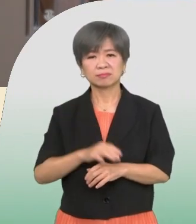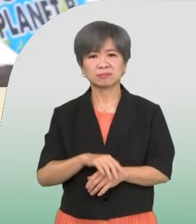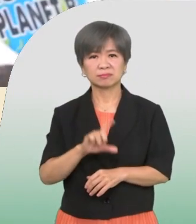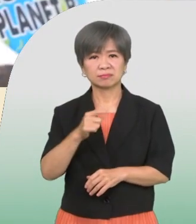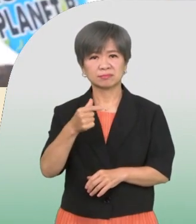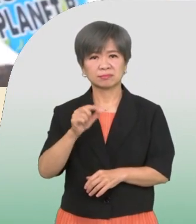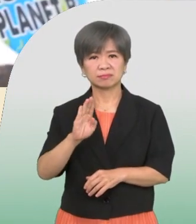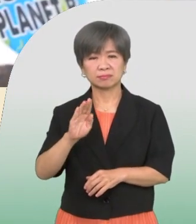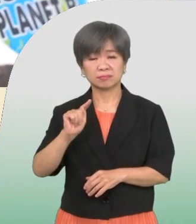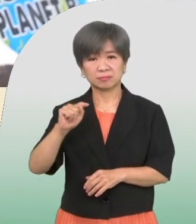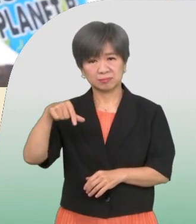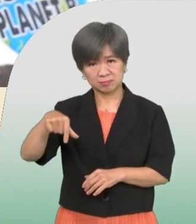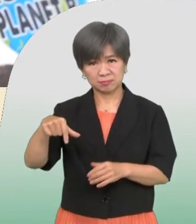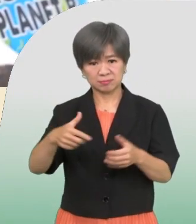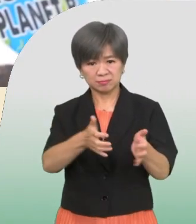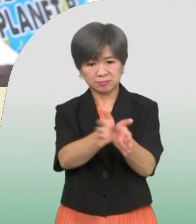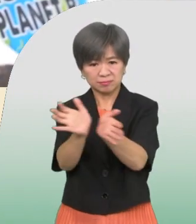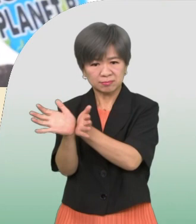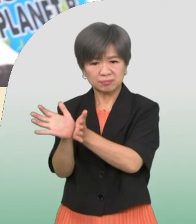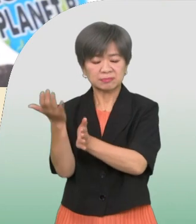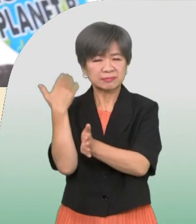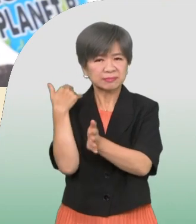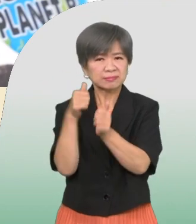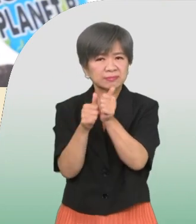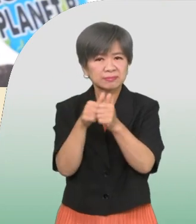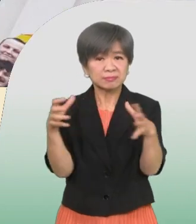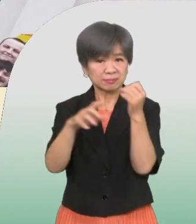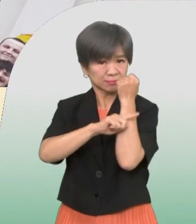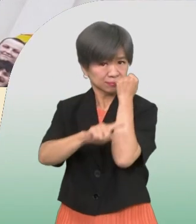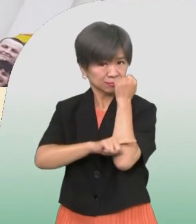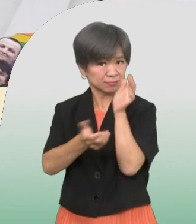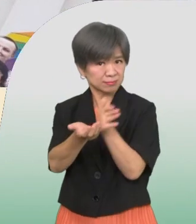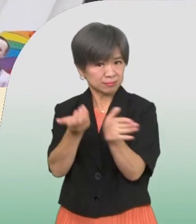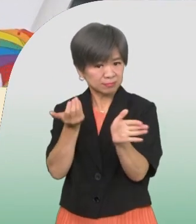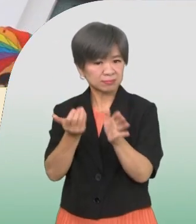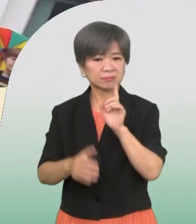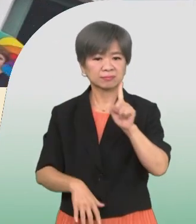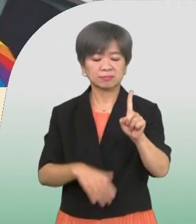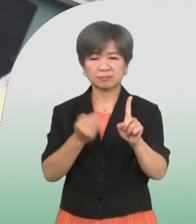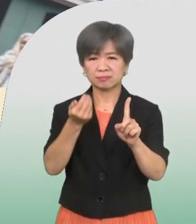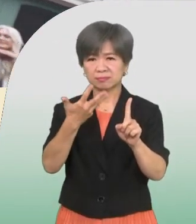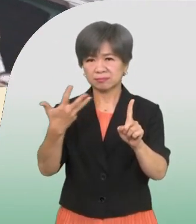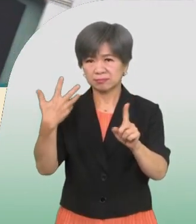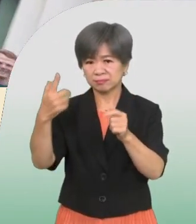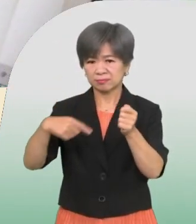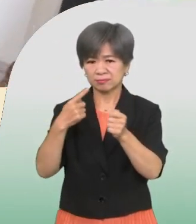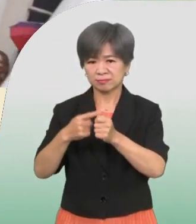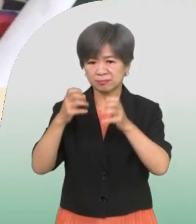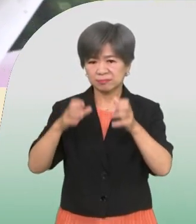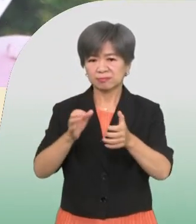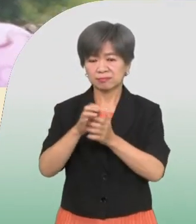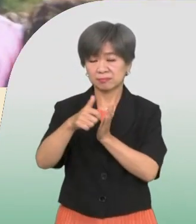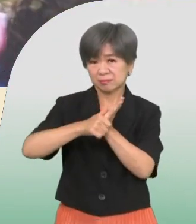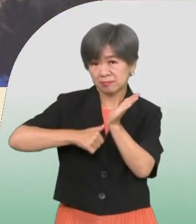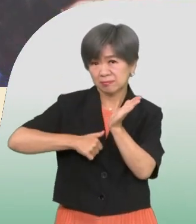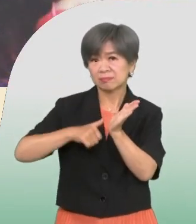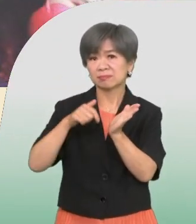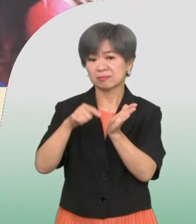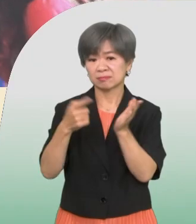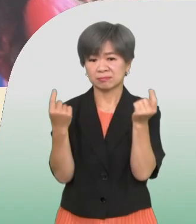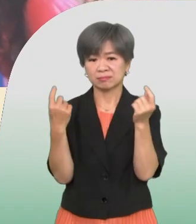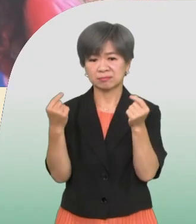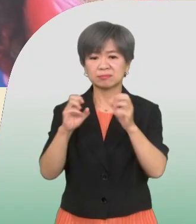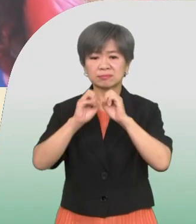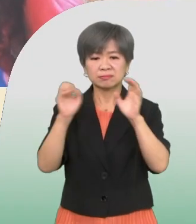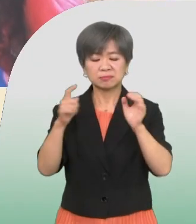体，做好同性恋同爱尔兰合法之前。1988年，从看个《The Community News》都相